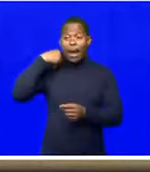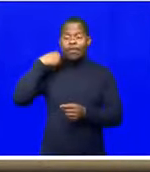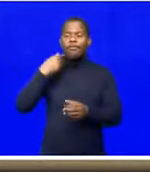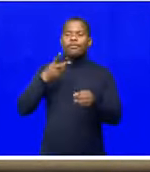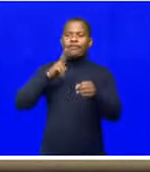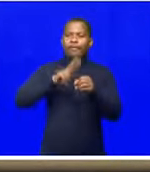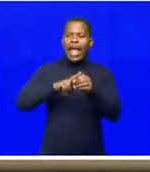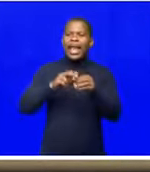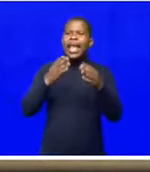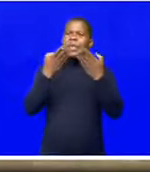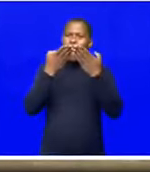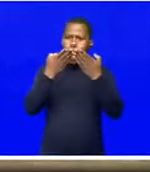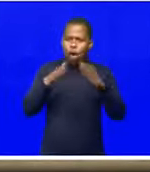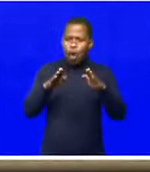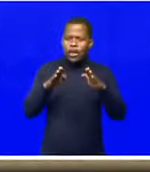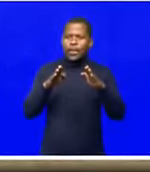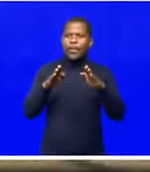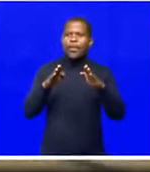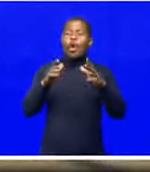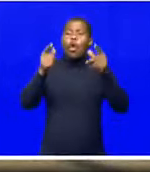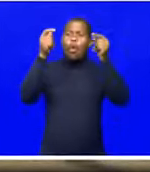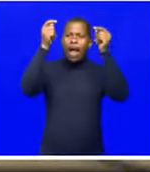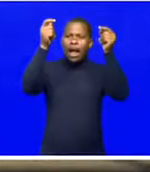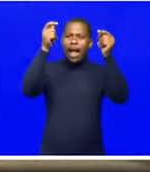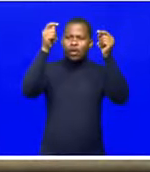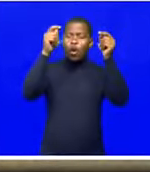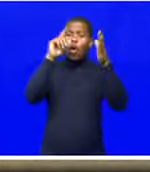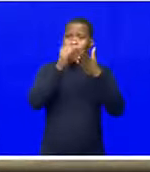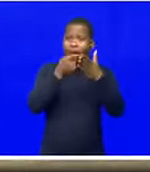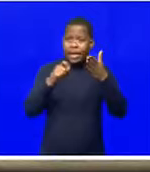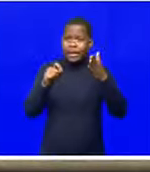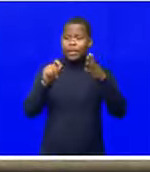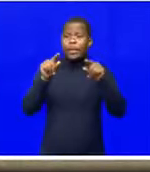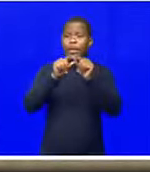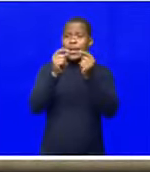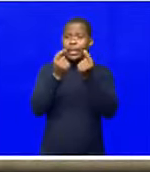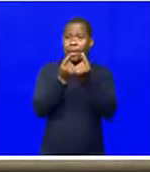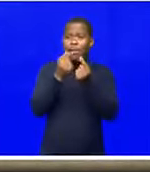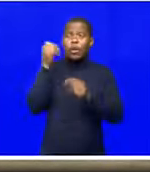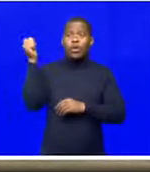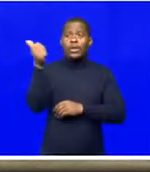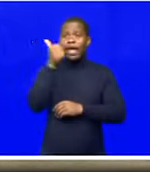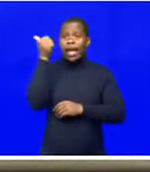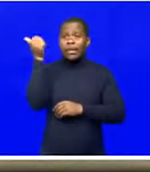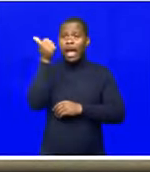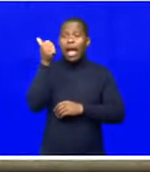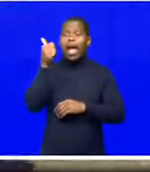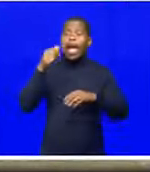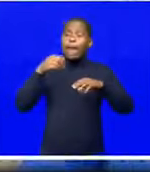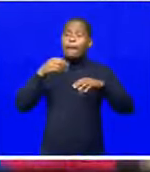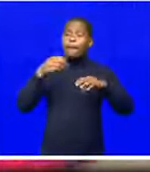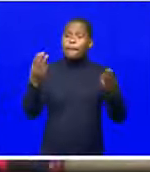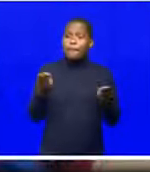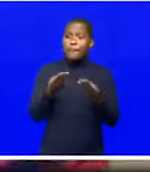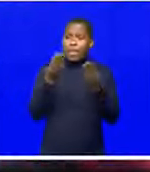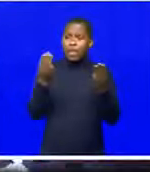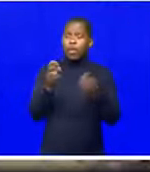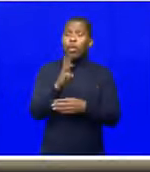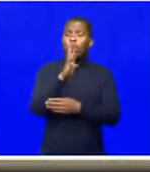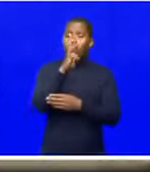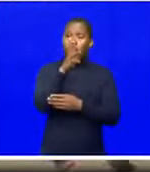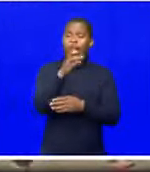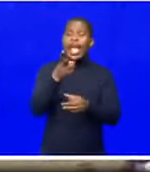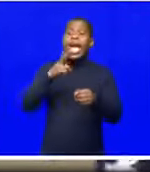selisukumisa umkhankaso wokubhalisela bulunga bebalandzeli. Nomfundo uhlengethwa lokhulumela abaphasi balelicembu uthi lokhu kutawusita kwati